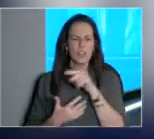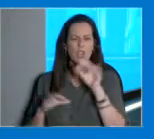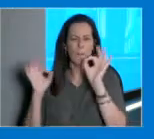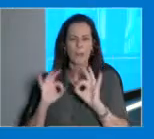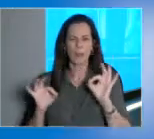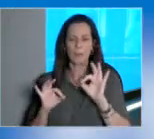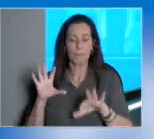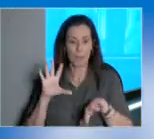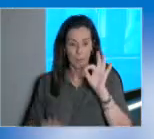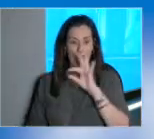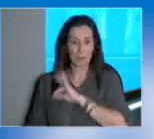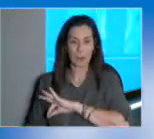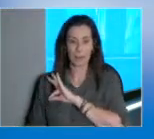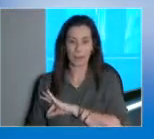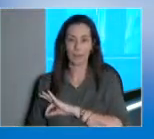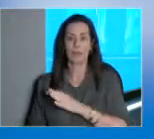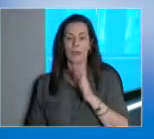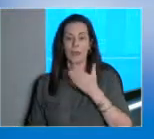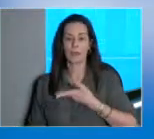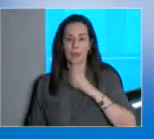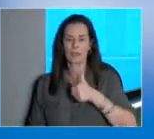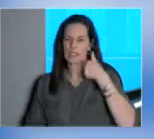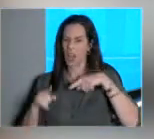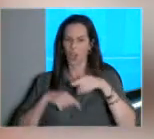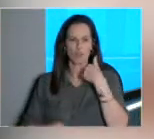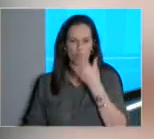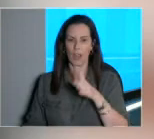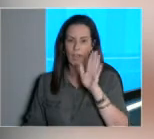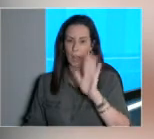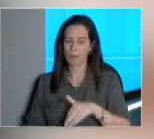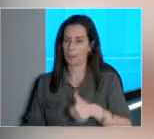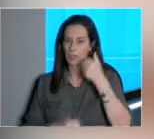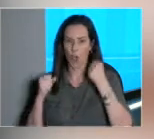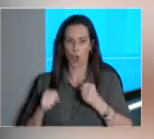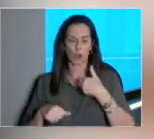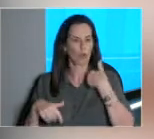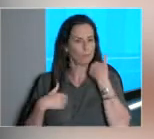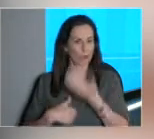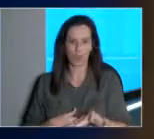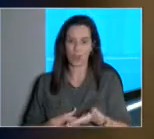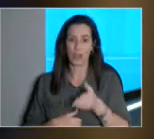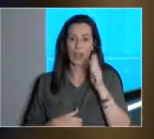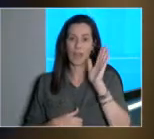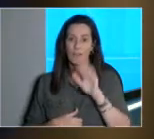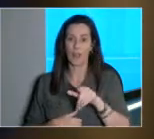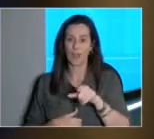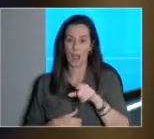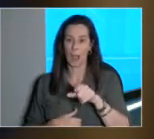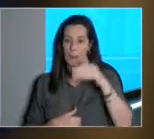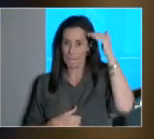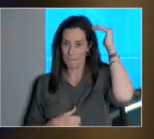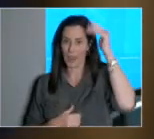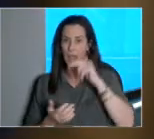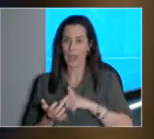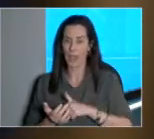בכלל? הצבעתם ליברמן? קיבלתם גם שר חוץ כושל, וגם שר ביטחון כושל, וגם את בני,